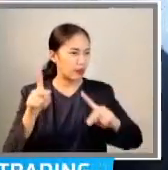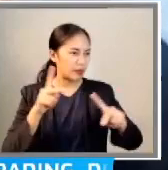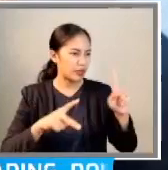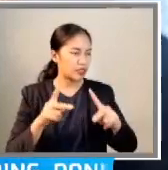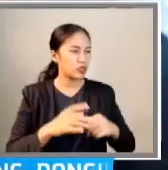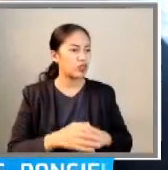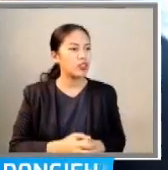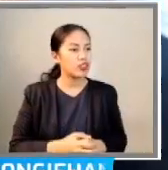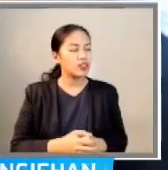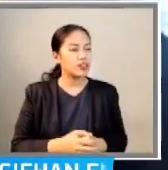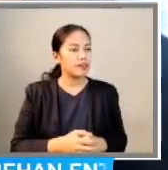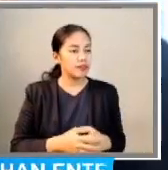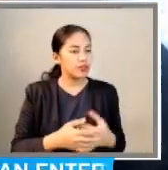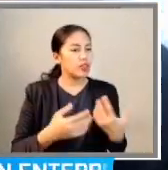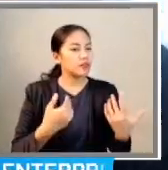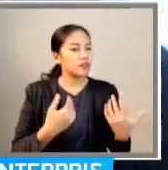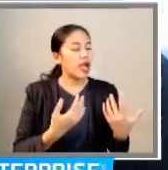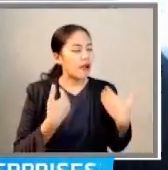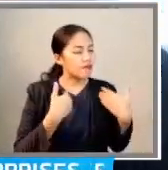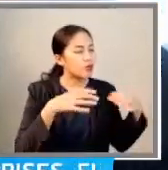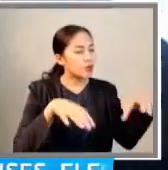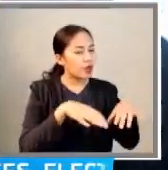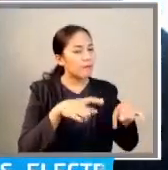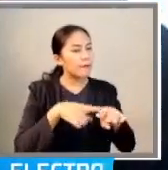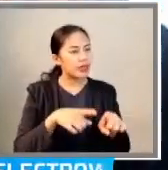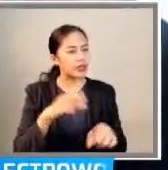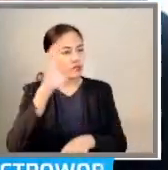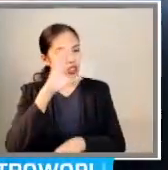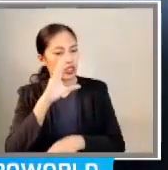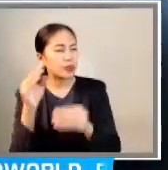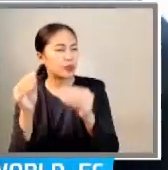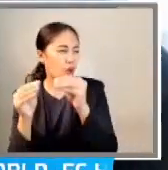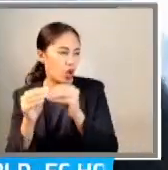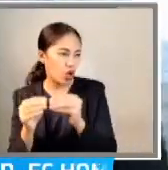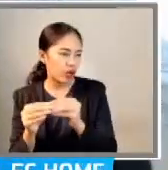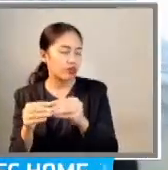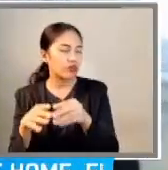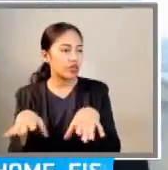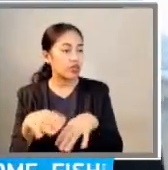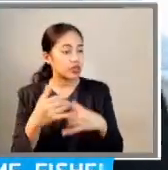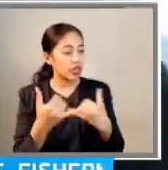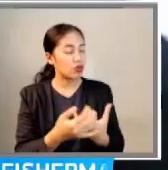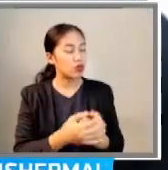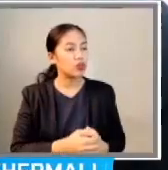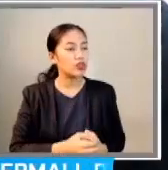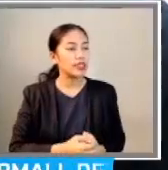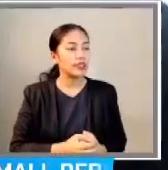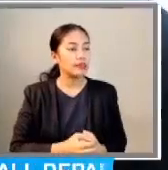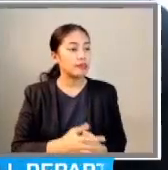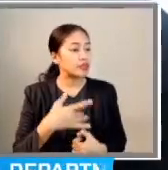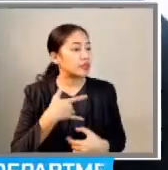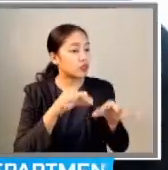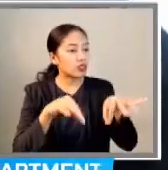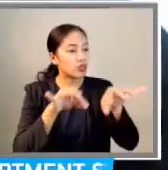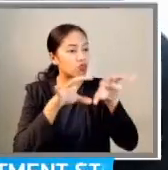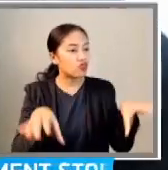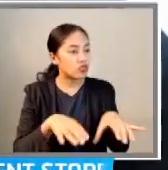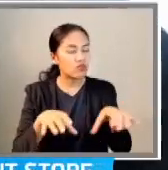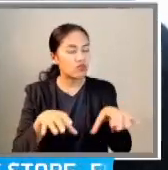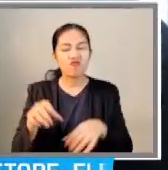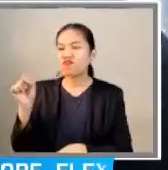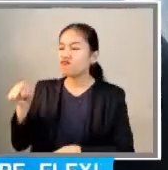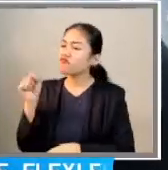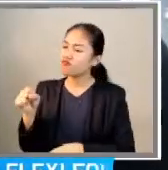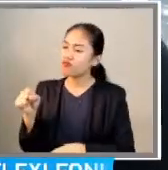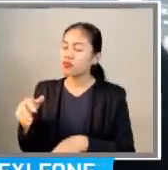na oras ng trabaho? Anong kahalagahan sa iyo na nakahanap ka ng trabaho sa sektor na to? Masaya naman, ma'am, kasi kailangan po din